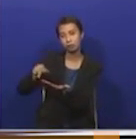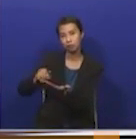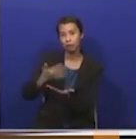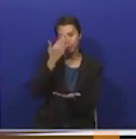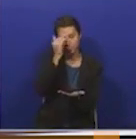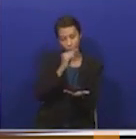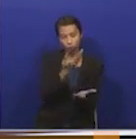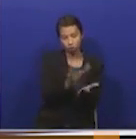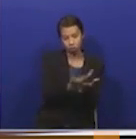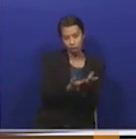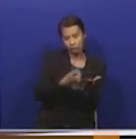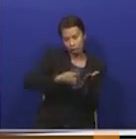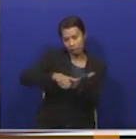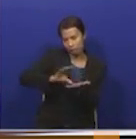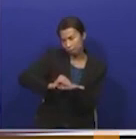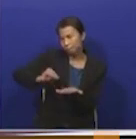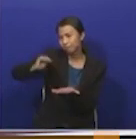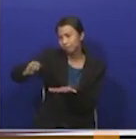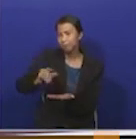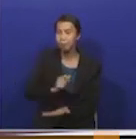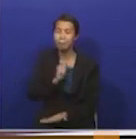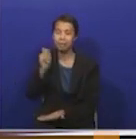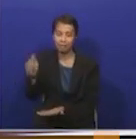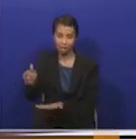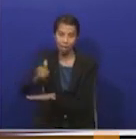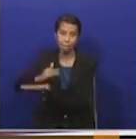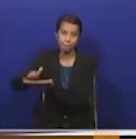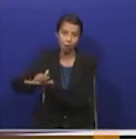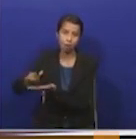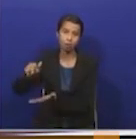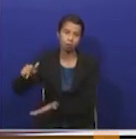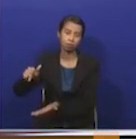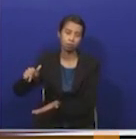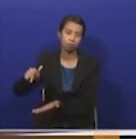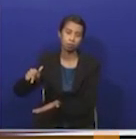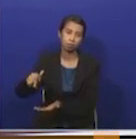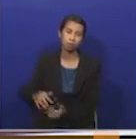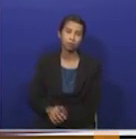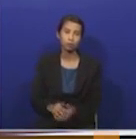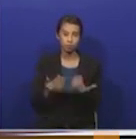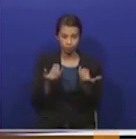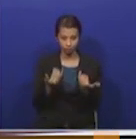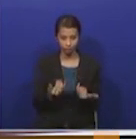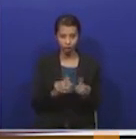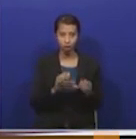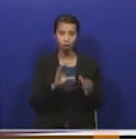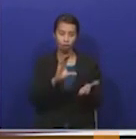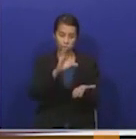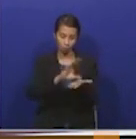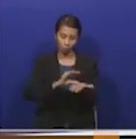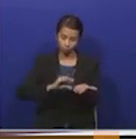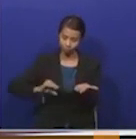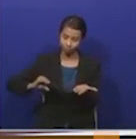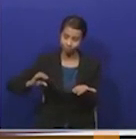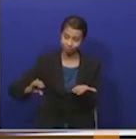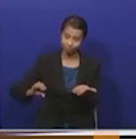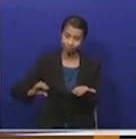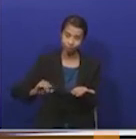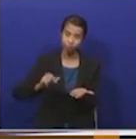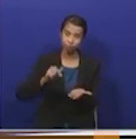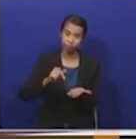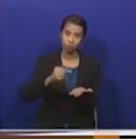นหนี้ภาครัฐเพิ่มขึ้นอีก151ล้านบาทโดยที่จำนวนงบประมาณที่จะโอนเข้าสู่งบกลางยังเป็น